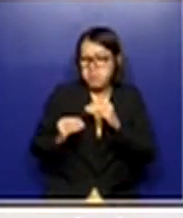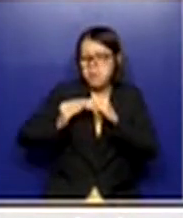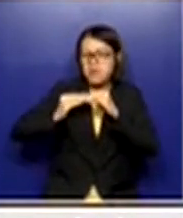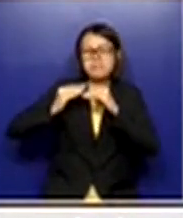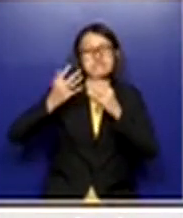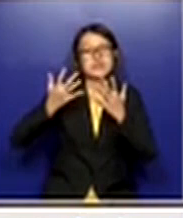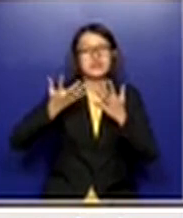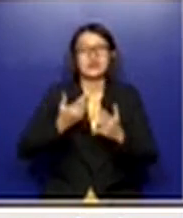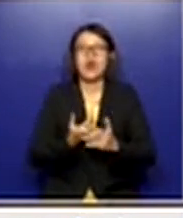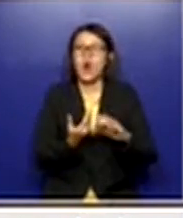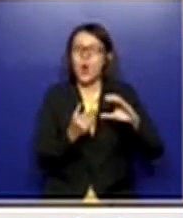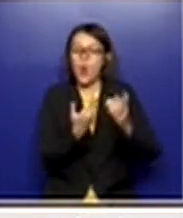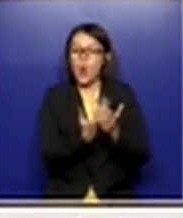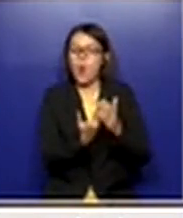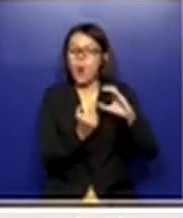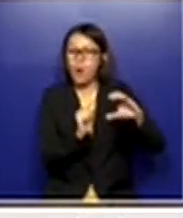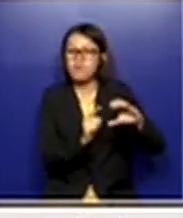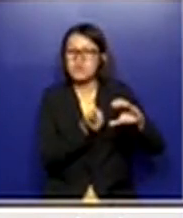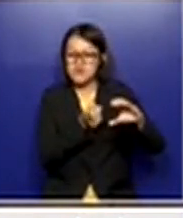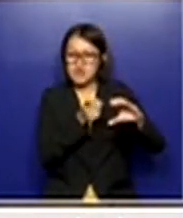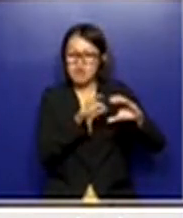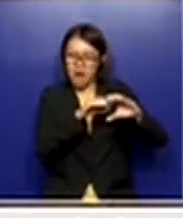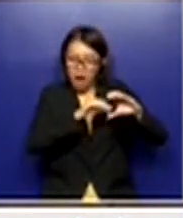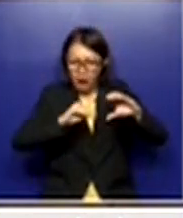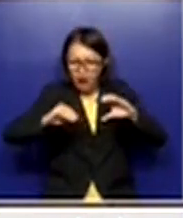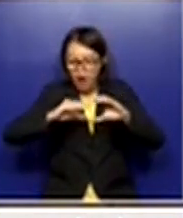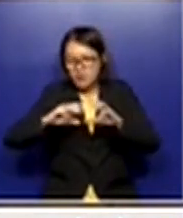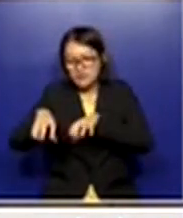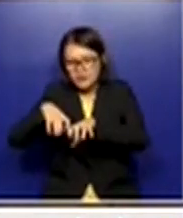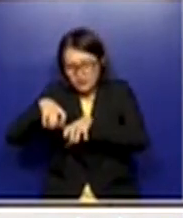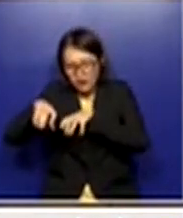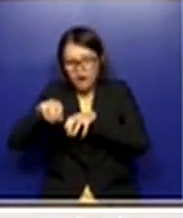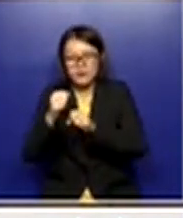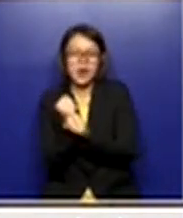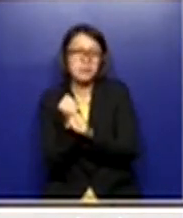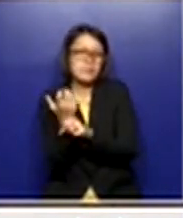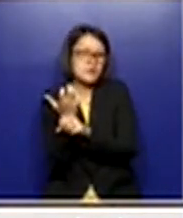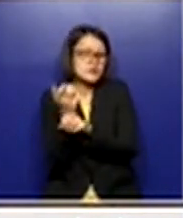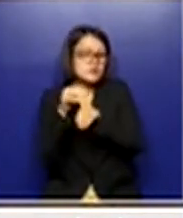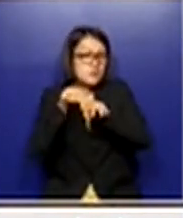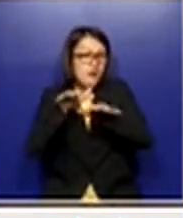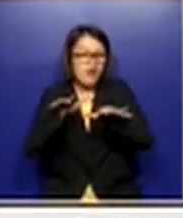แต่งบนั้นสามารถนำไปประสานผ่านทุกช่องทางของสื่อได้ค่ะ